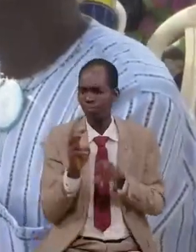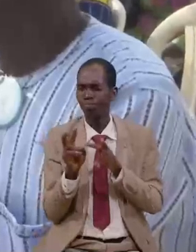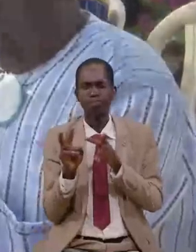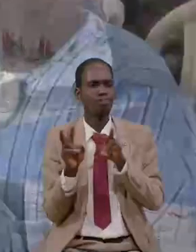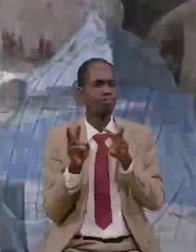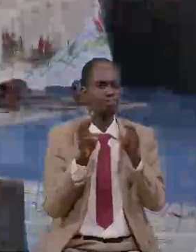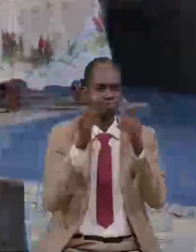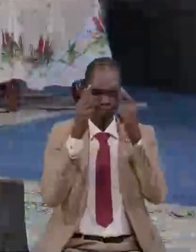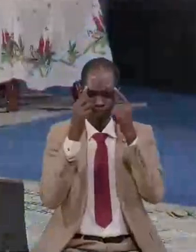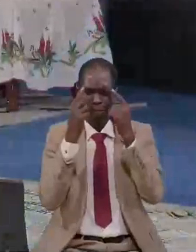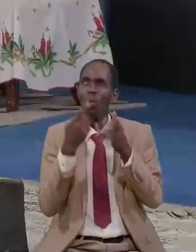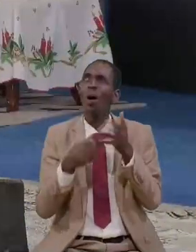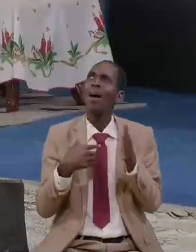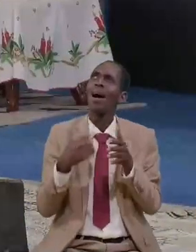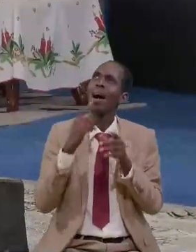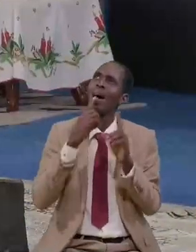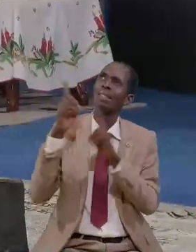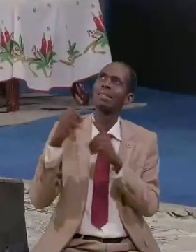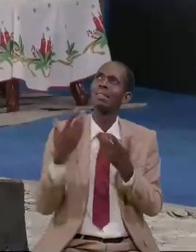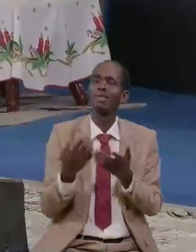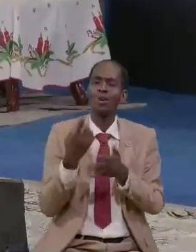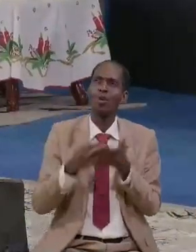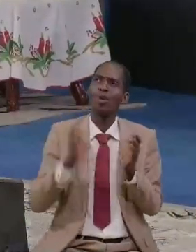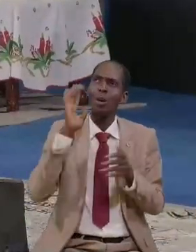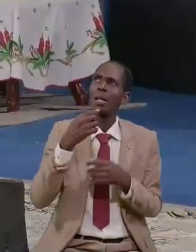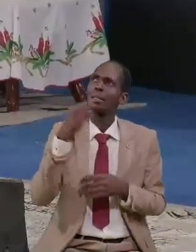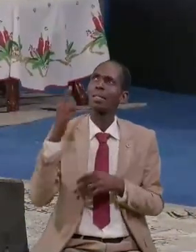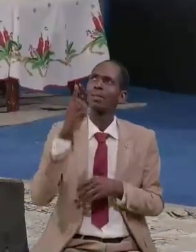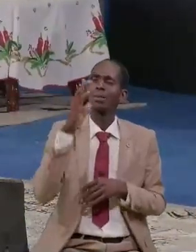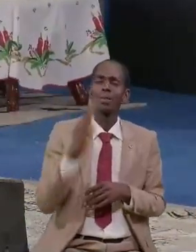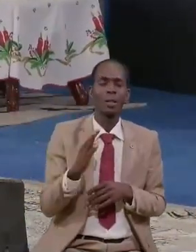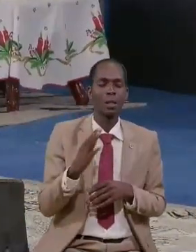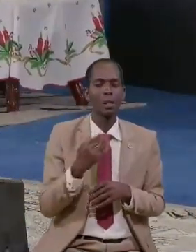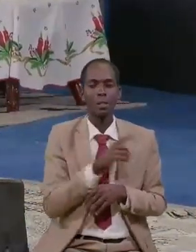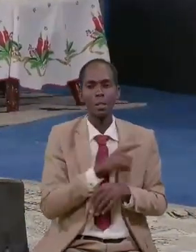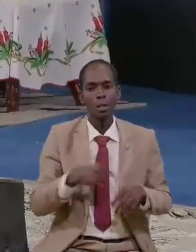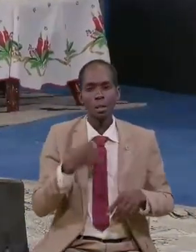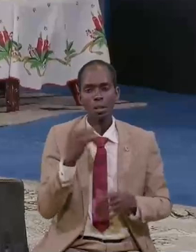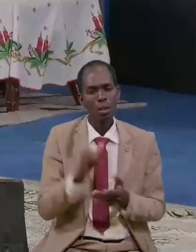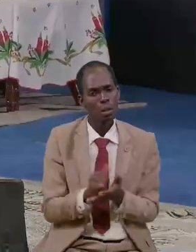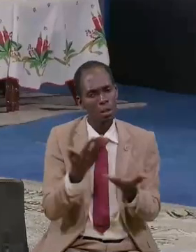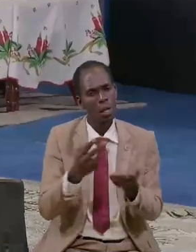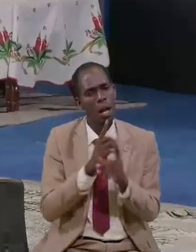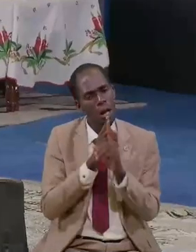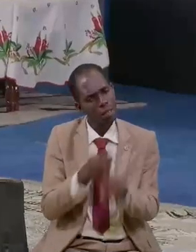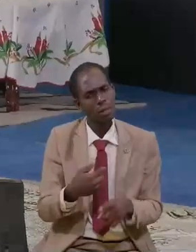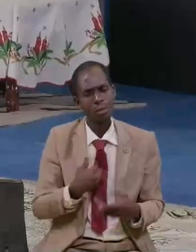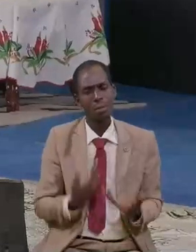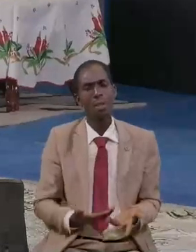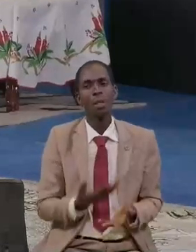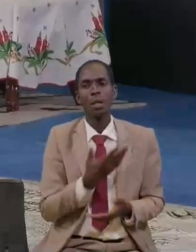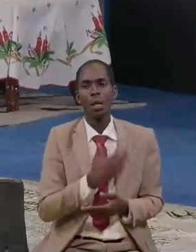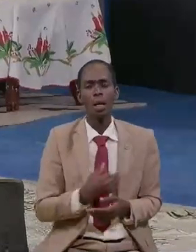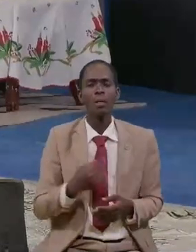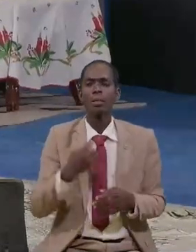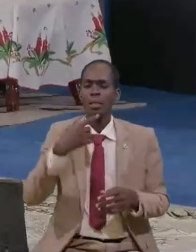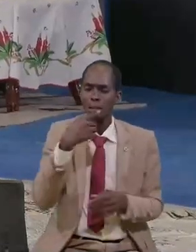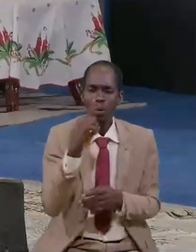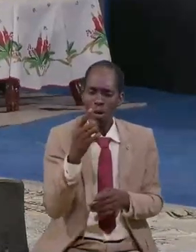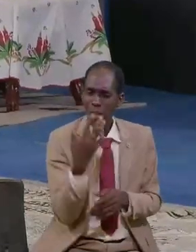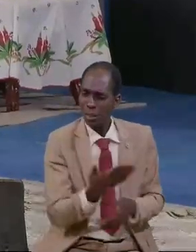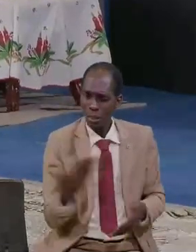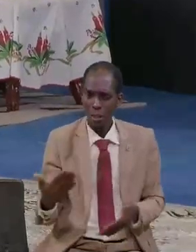Qu'est-ce que je vais demander? Qu'est-ce que je vais chercher? Et le Seigneur dit, je t'attends, décrète une chose